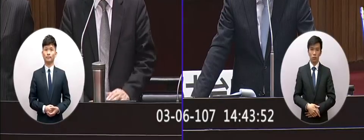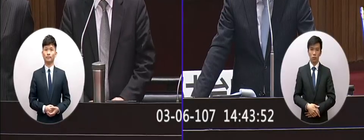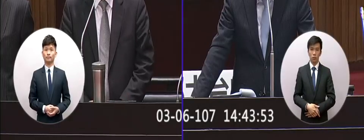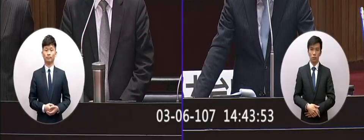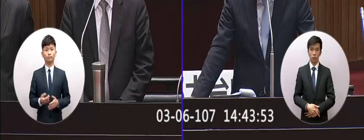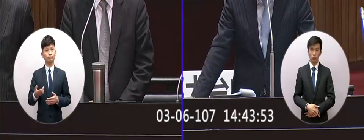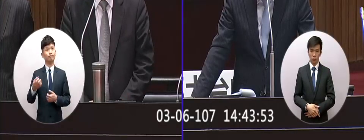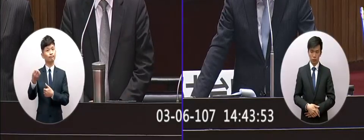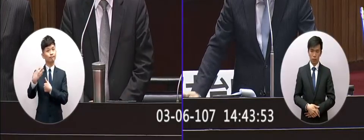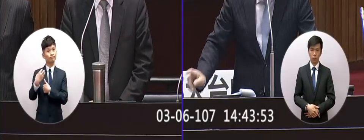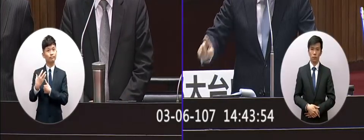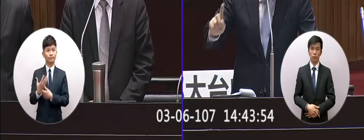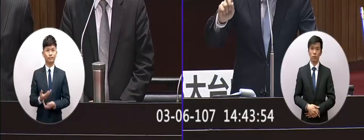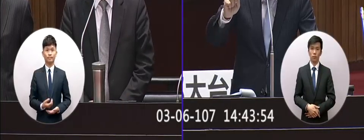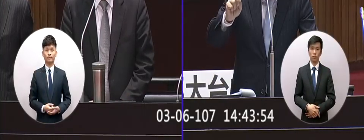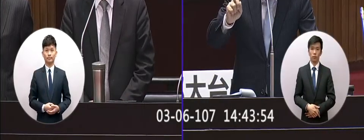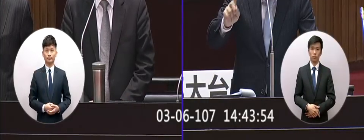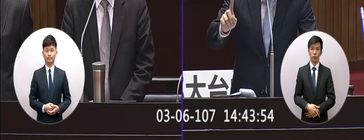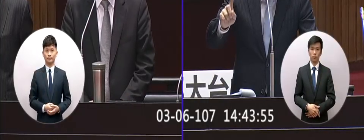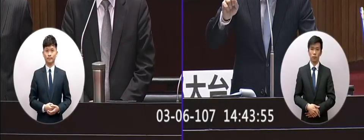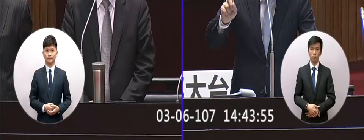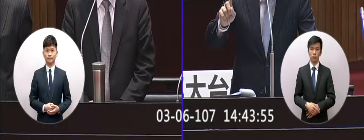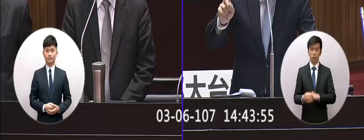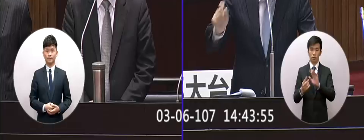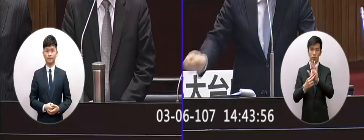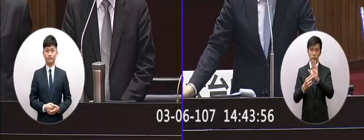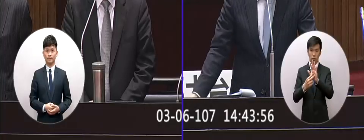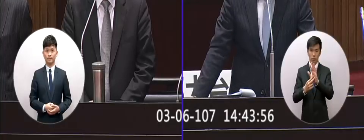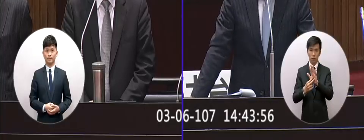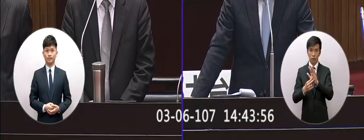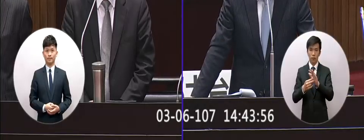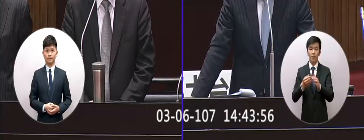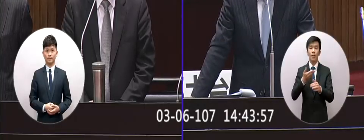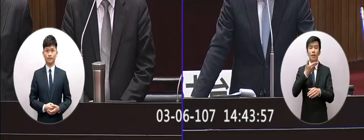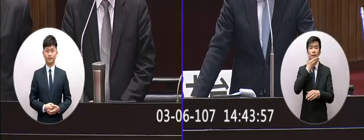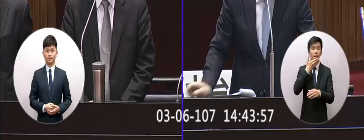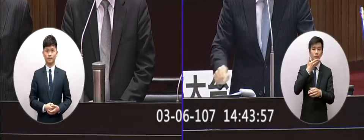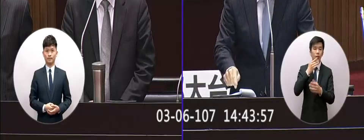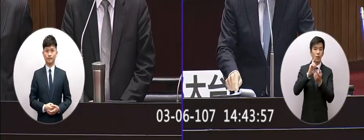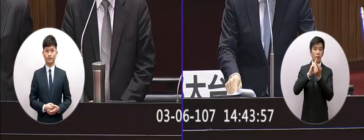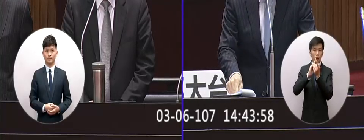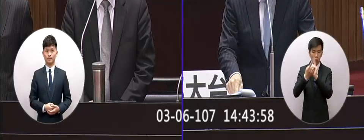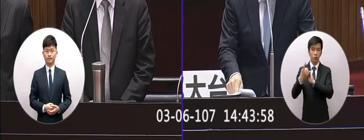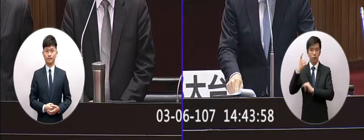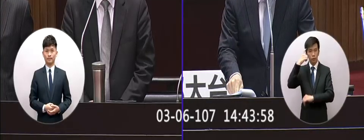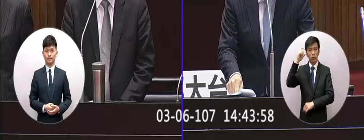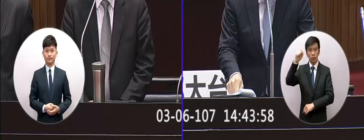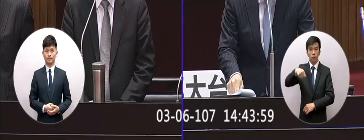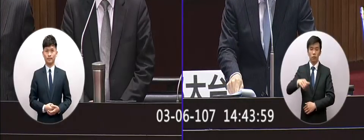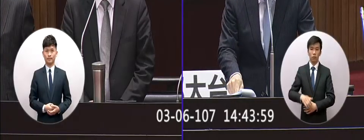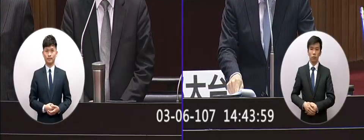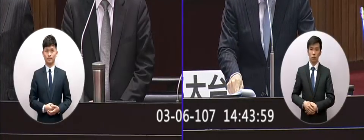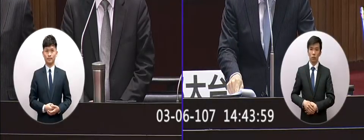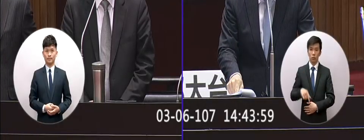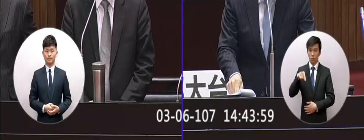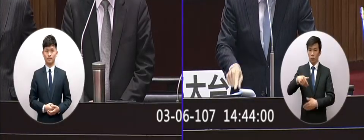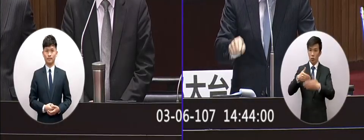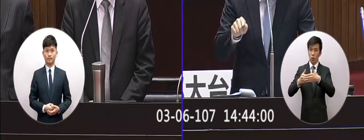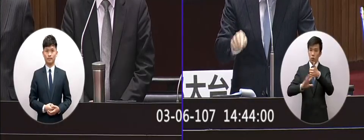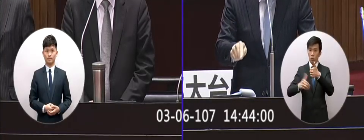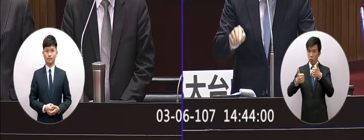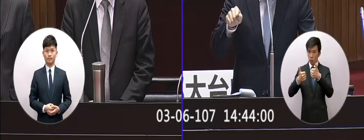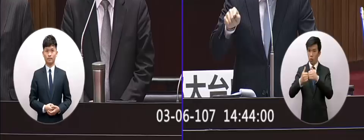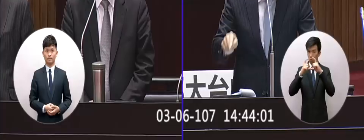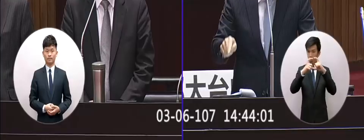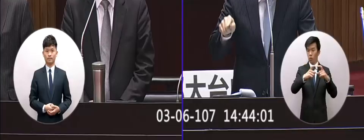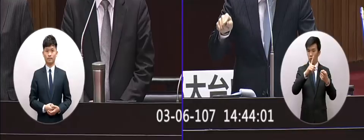你请指教。 他说以利益换取认同，这是陆委会的回应哦，没有错吧，副主委？